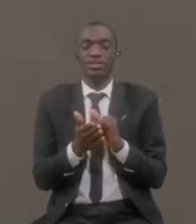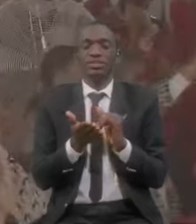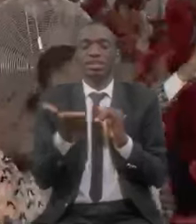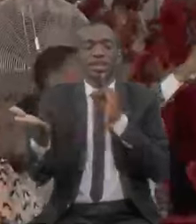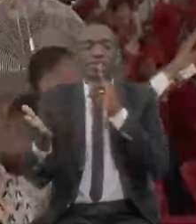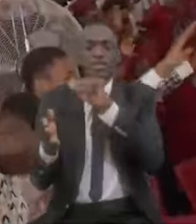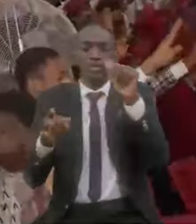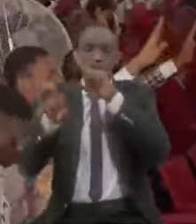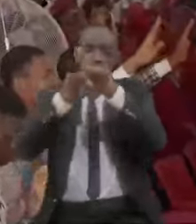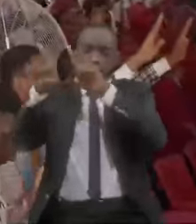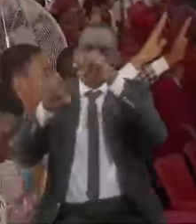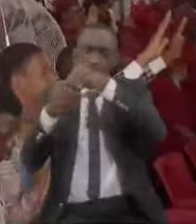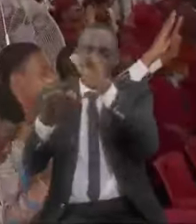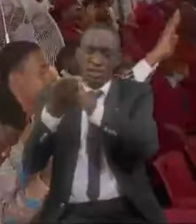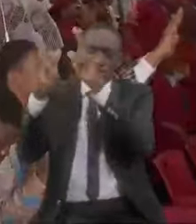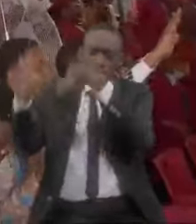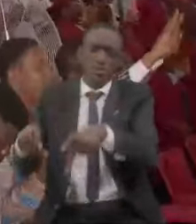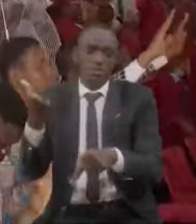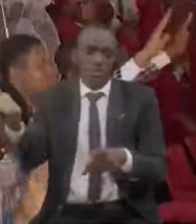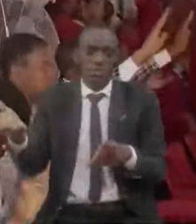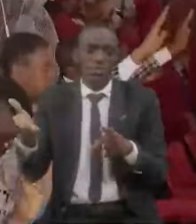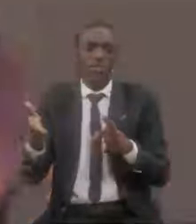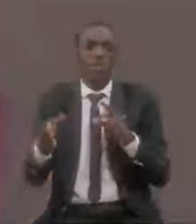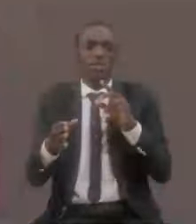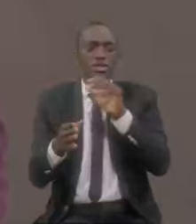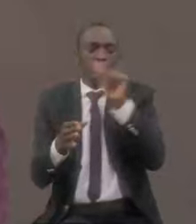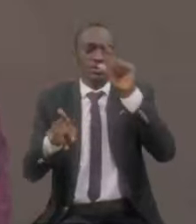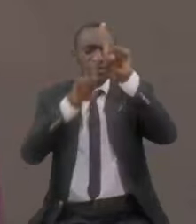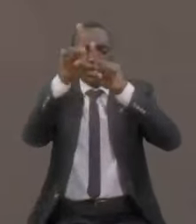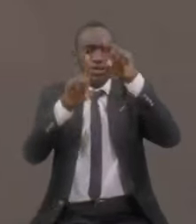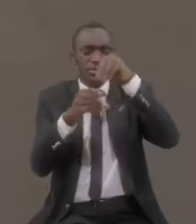l'étoile en chaque personne, l'étoile